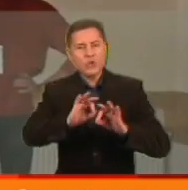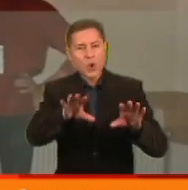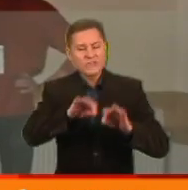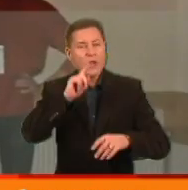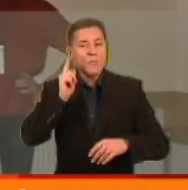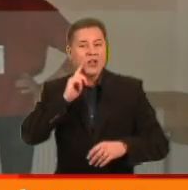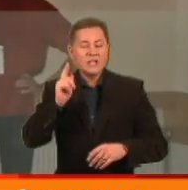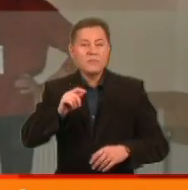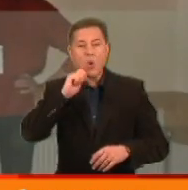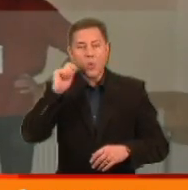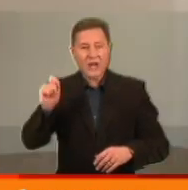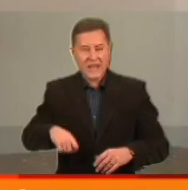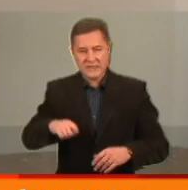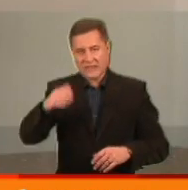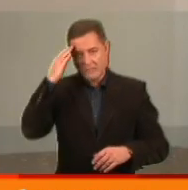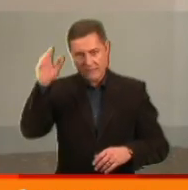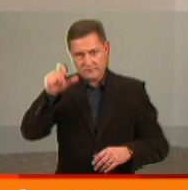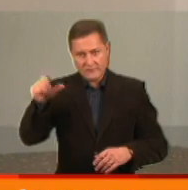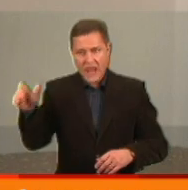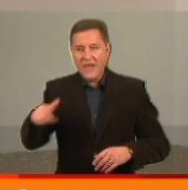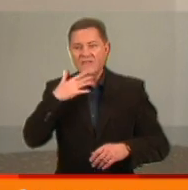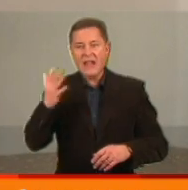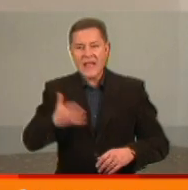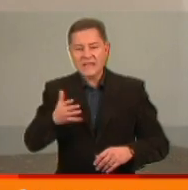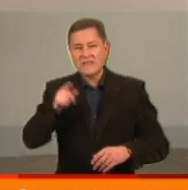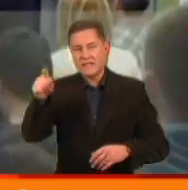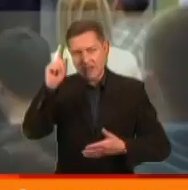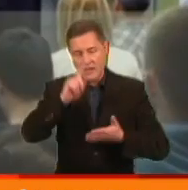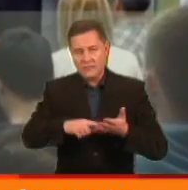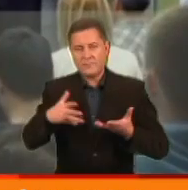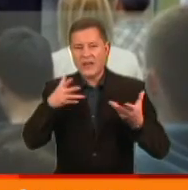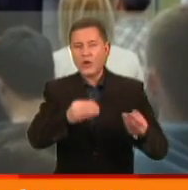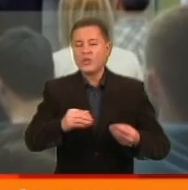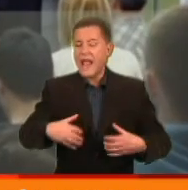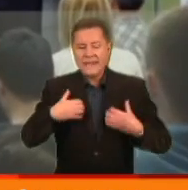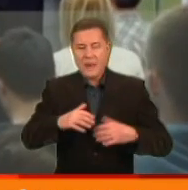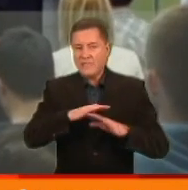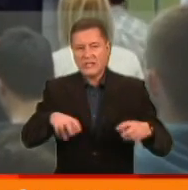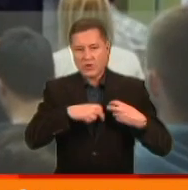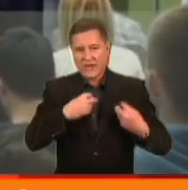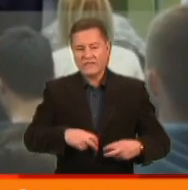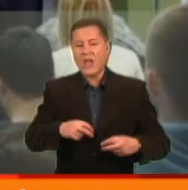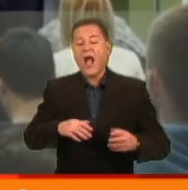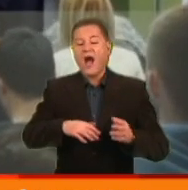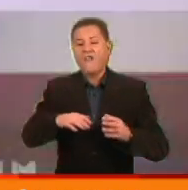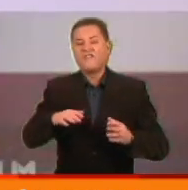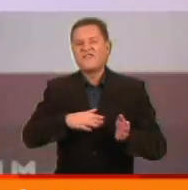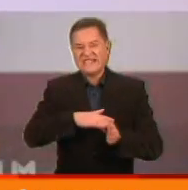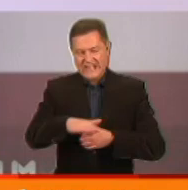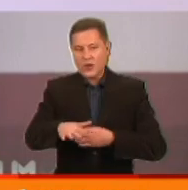українськими стартаперами. На лекціях і зустрічах він безупину переконує – не бійтеся ризикувати і втілюйте власні